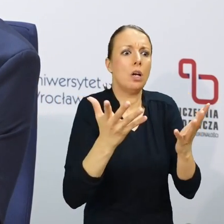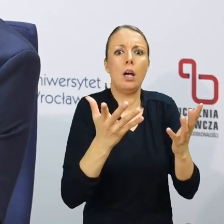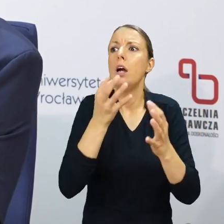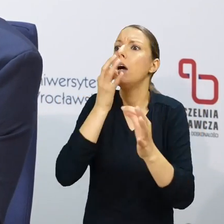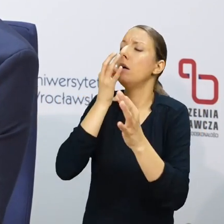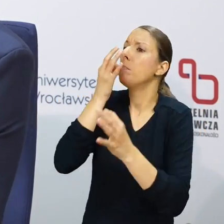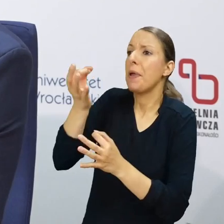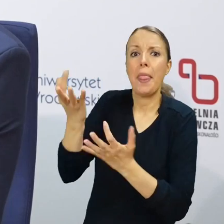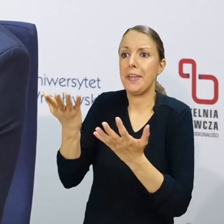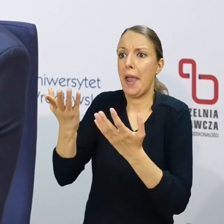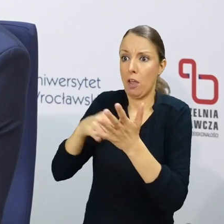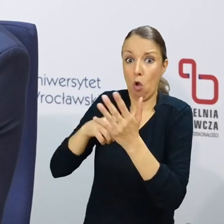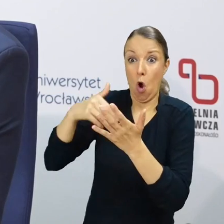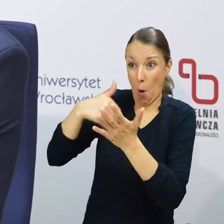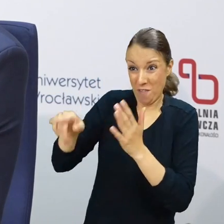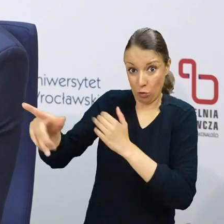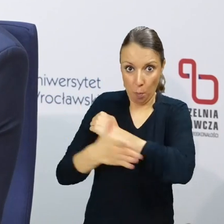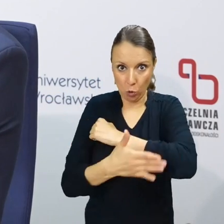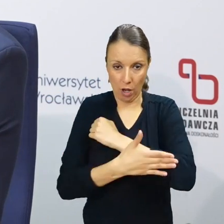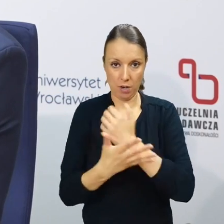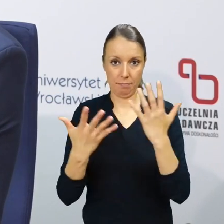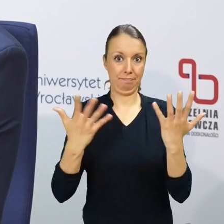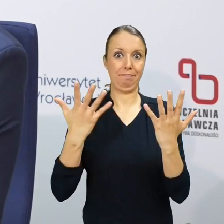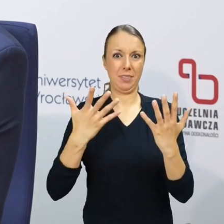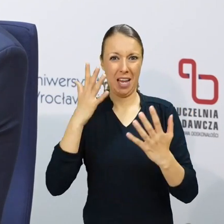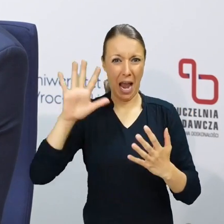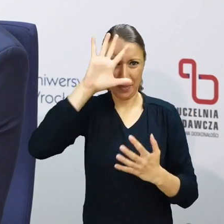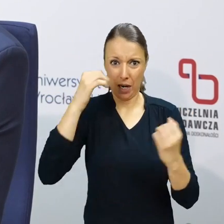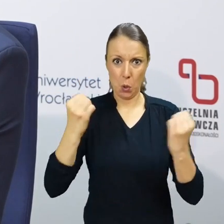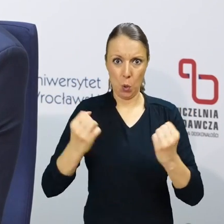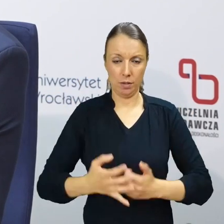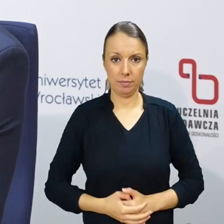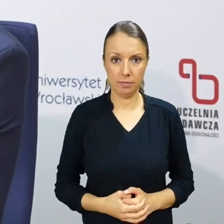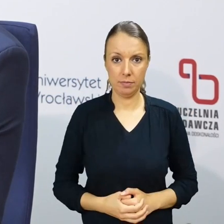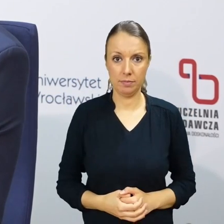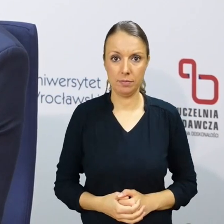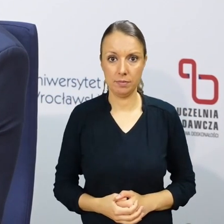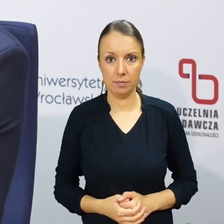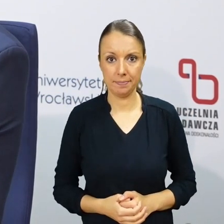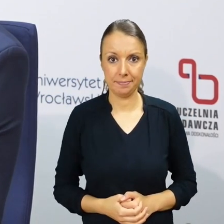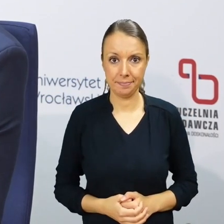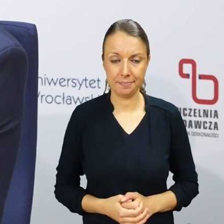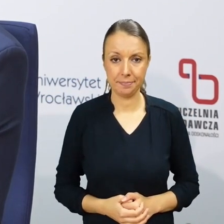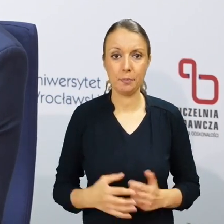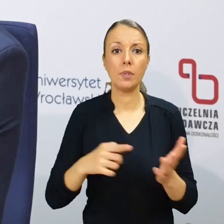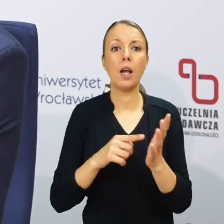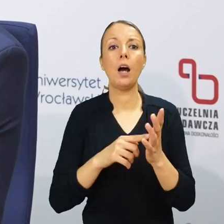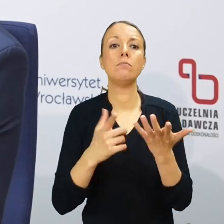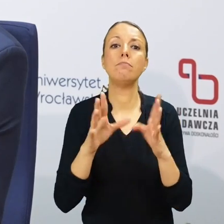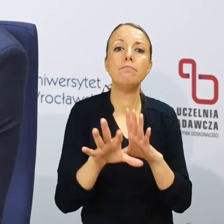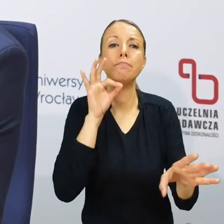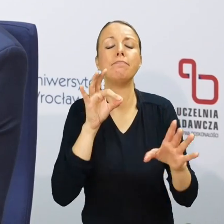I to jest taka ogólna refleksja, którą z tego wyciągam, to jest taka, że